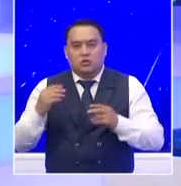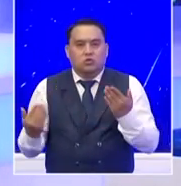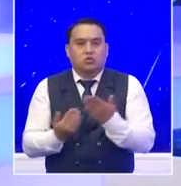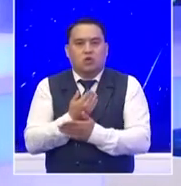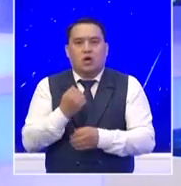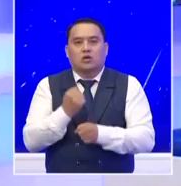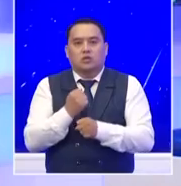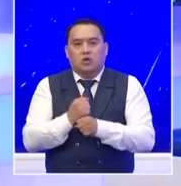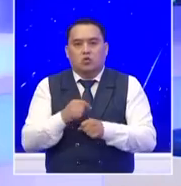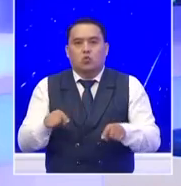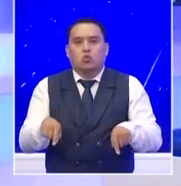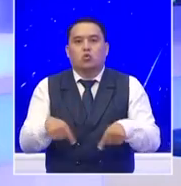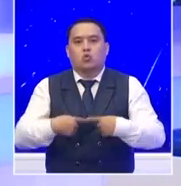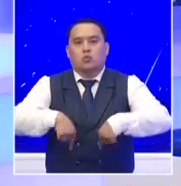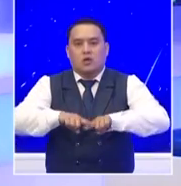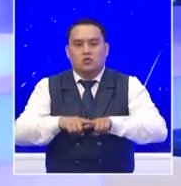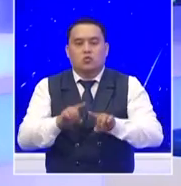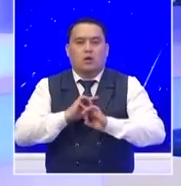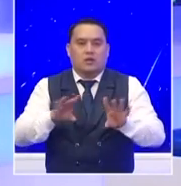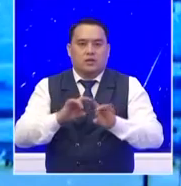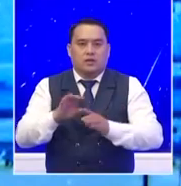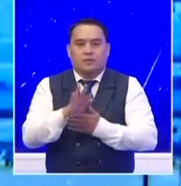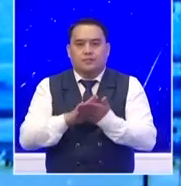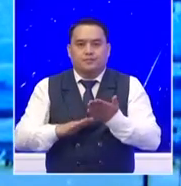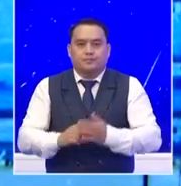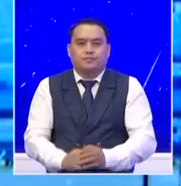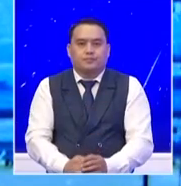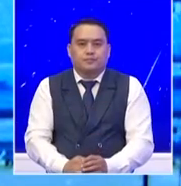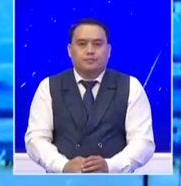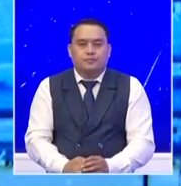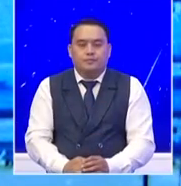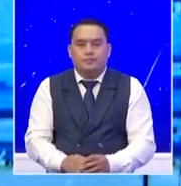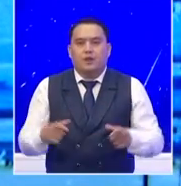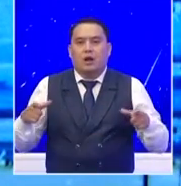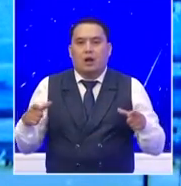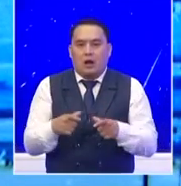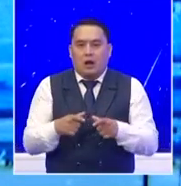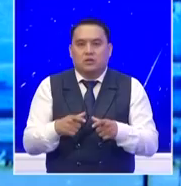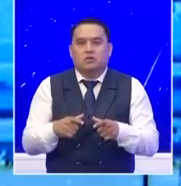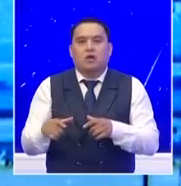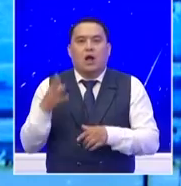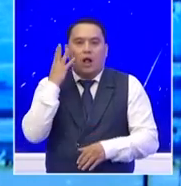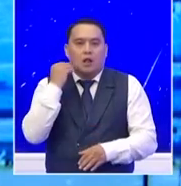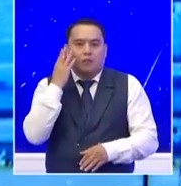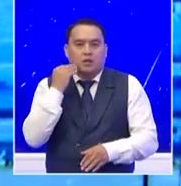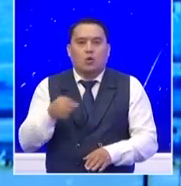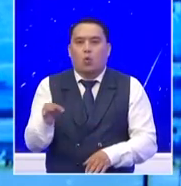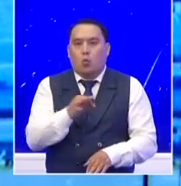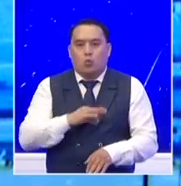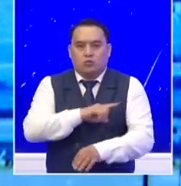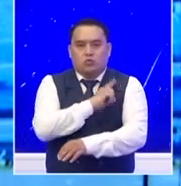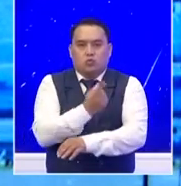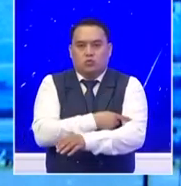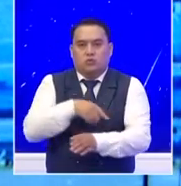жаңа өндірістерді ұйымдастыру қажеттігін айтты. Карантиндік шектеу шаралары Алматы облысында